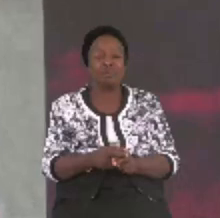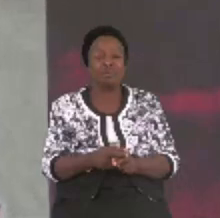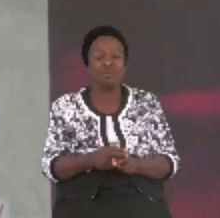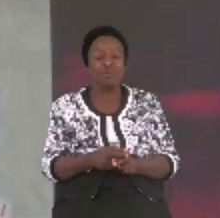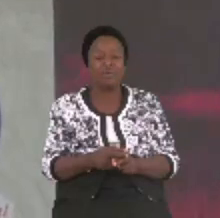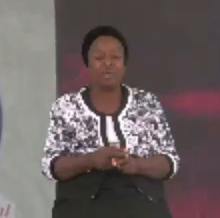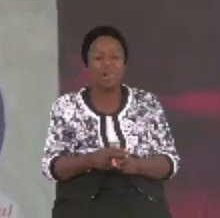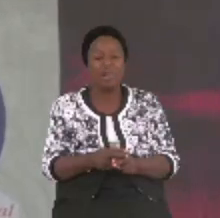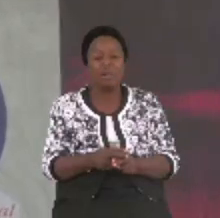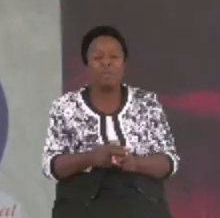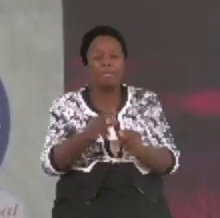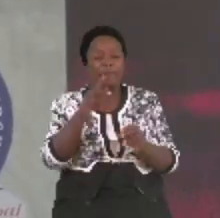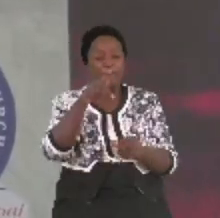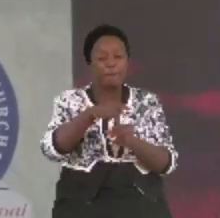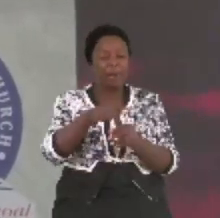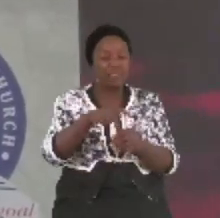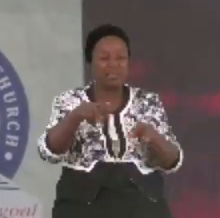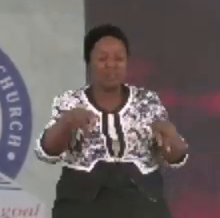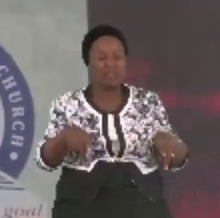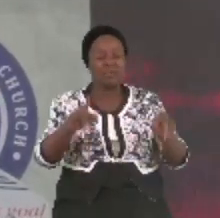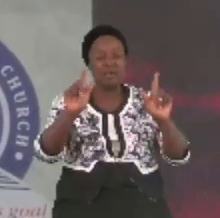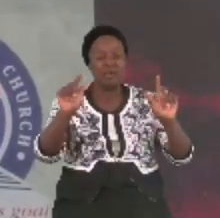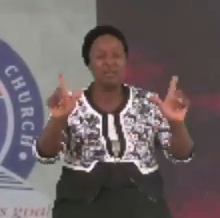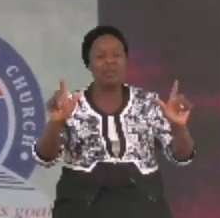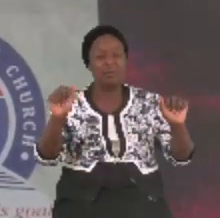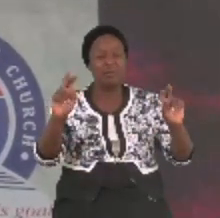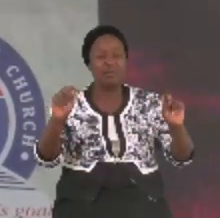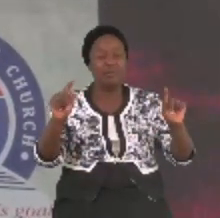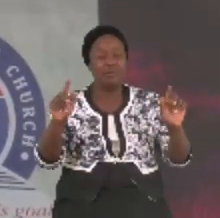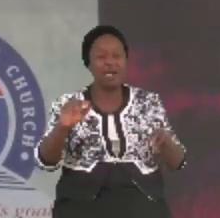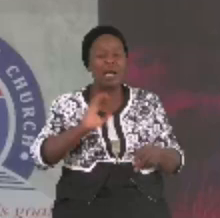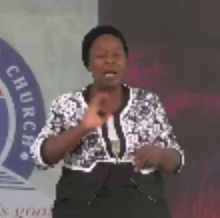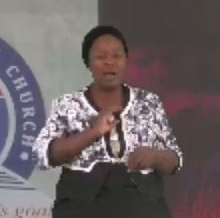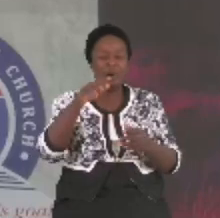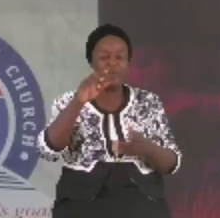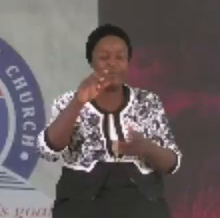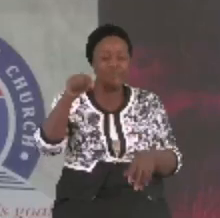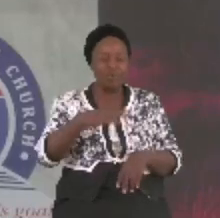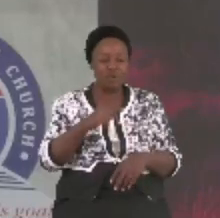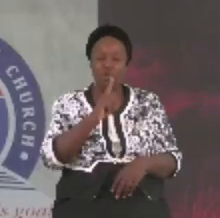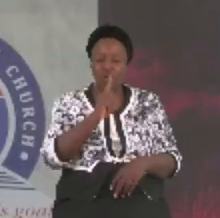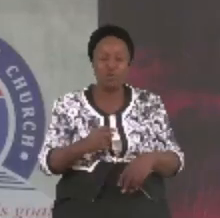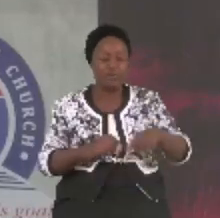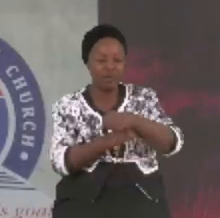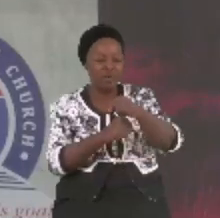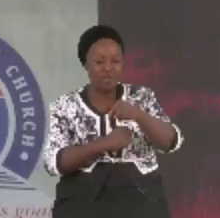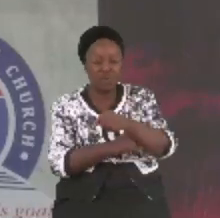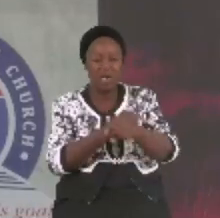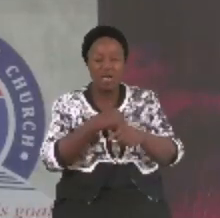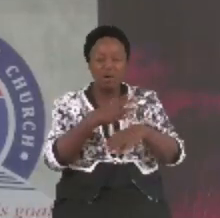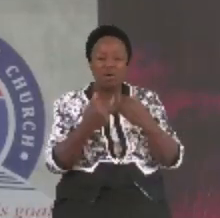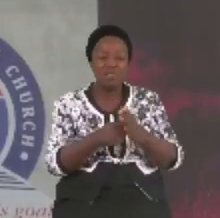Plante nos pieds sur une fondation sûre. Et la ferveur, le feu, la concentration que nous devrions